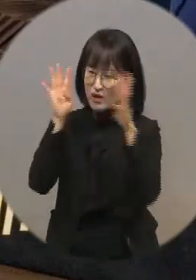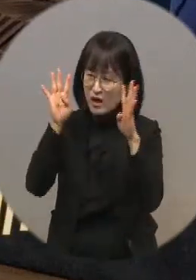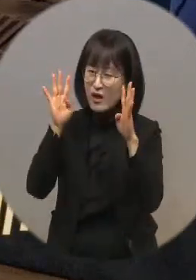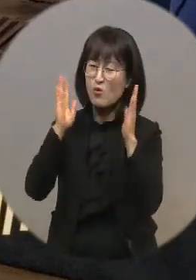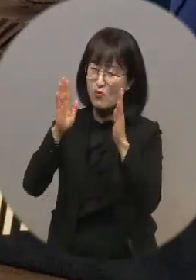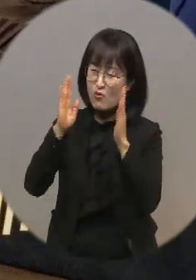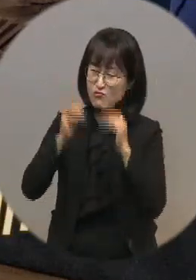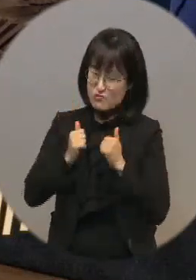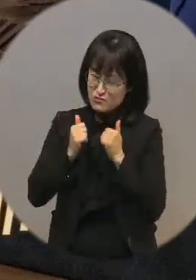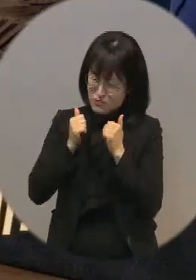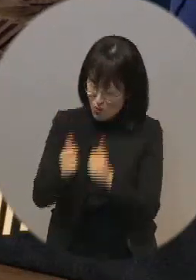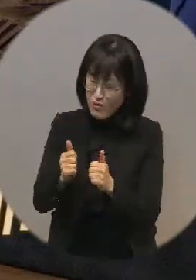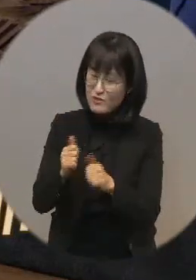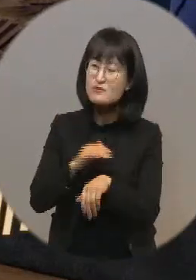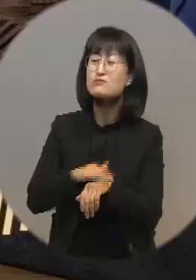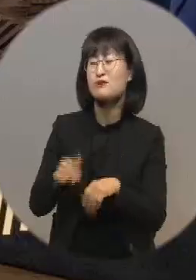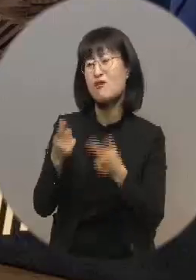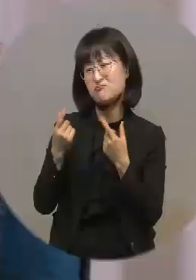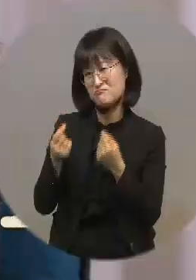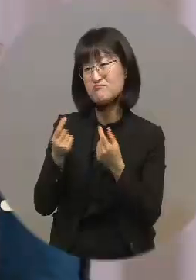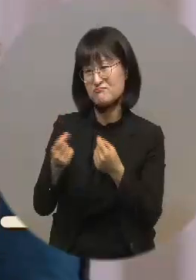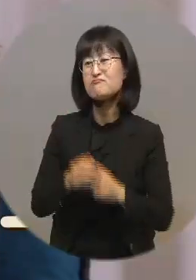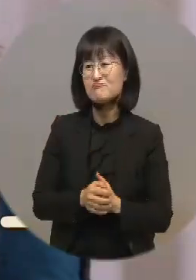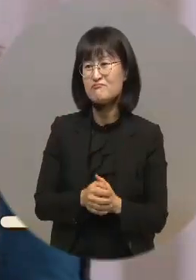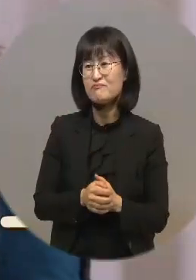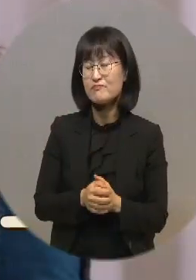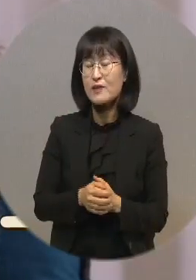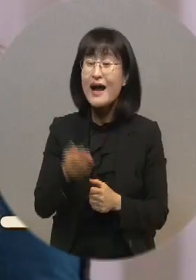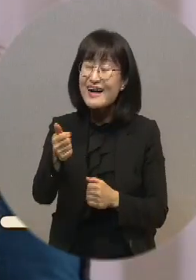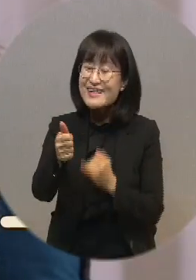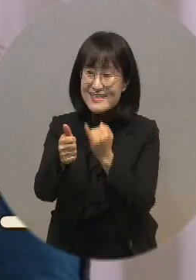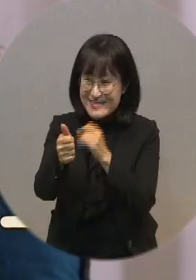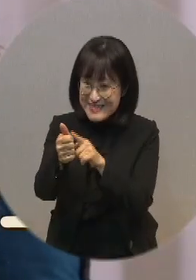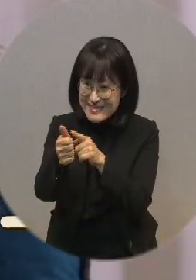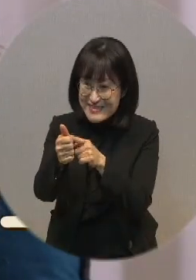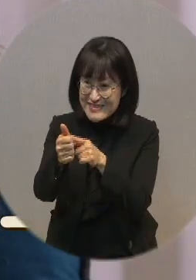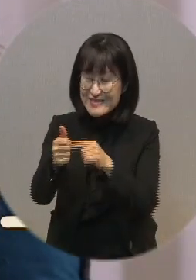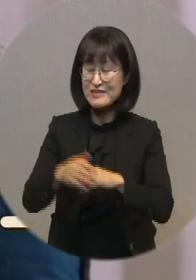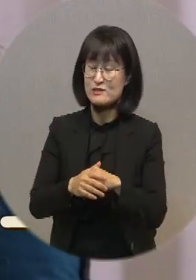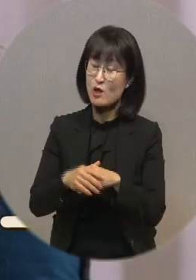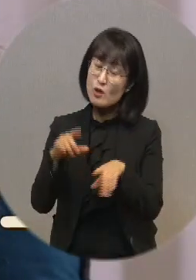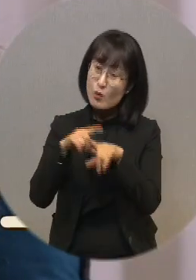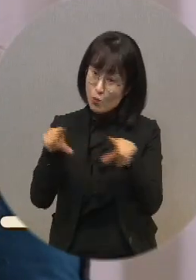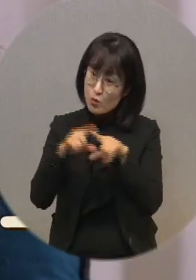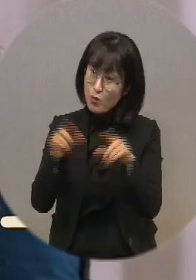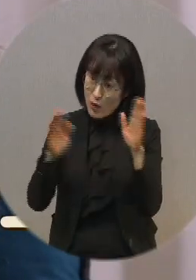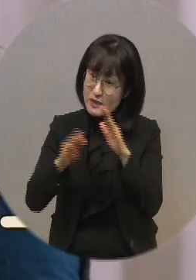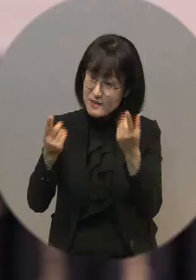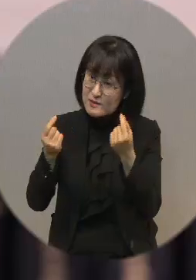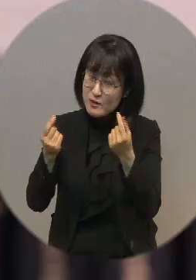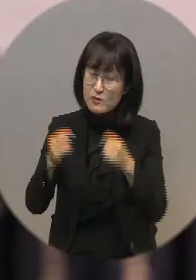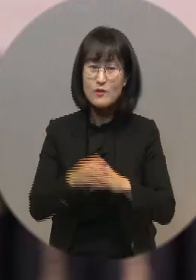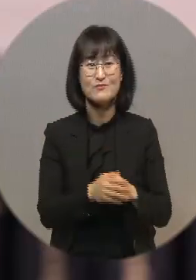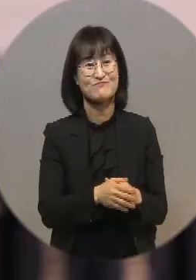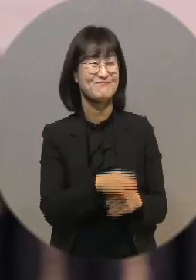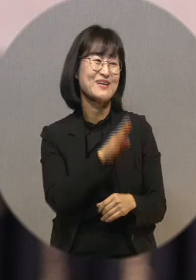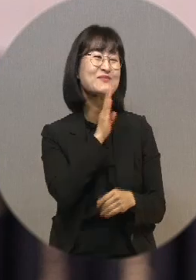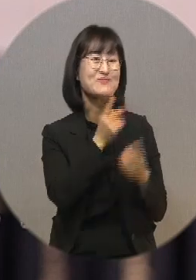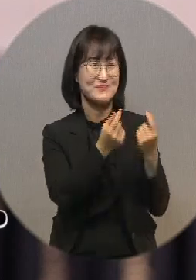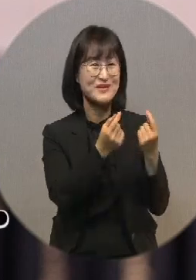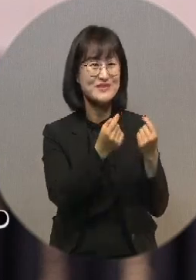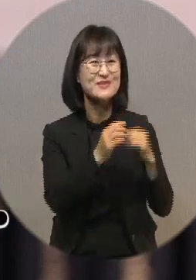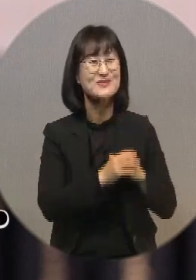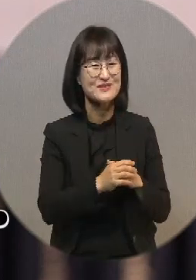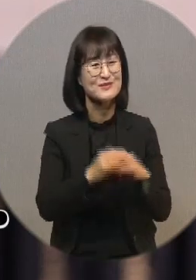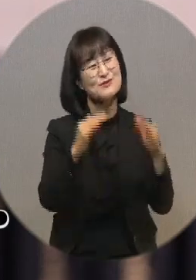보지 않아도 네, 느껴집니다. 민용 씨는 그냥 평범하게 학교 다녔을 것 같은데. 네, 저는 네. 그